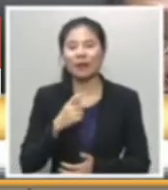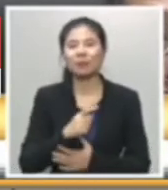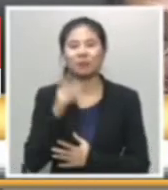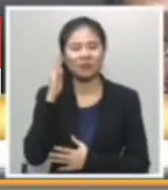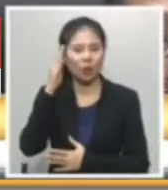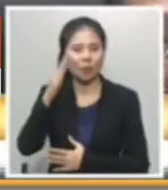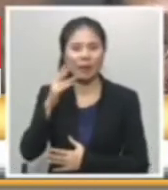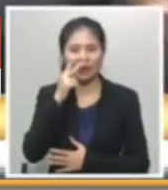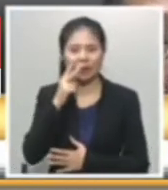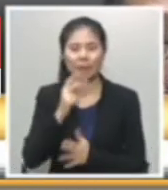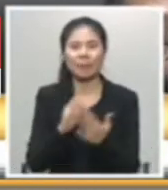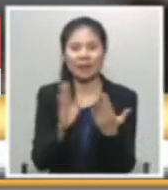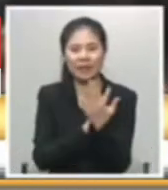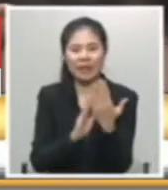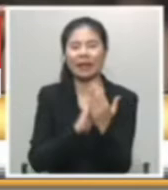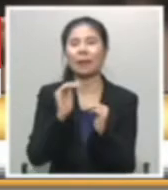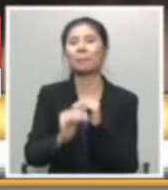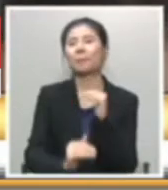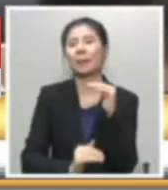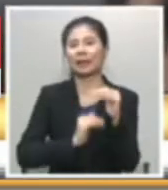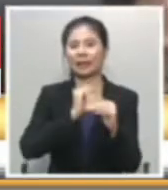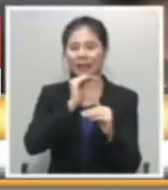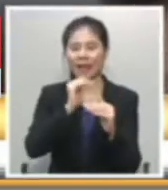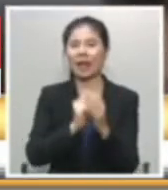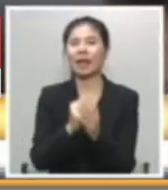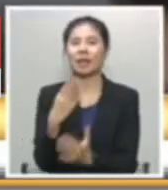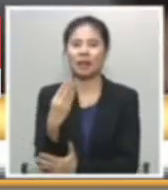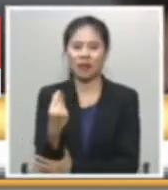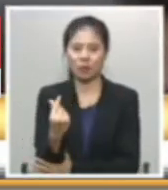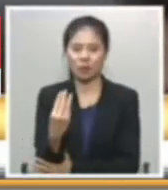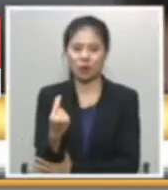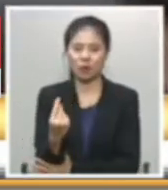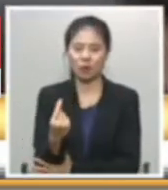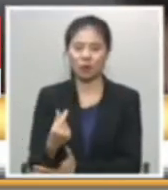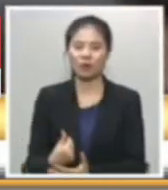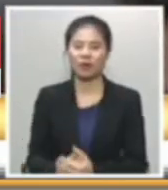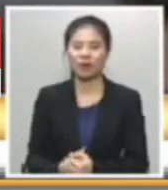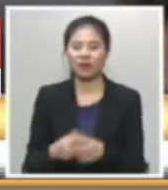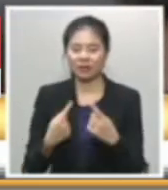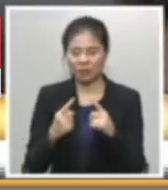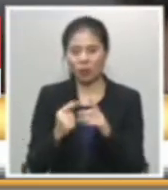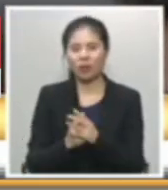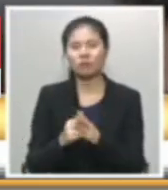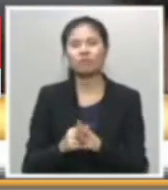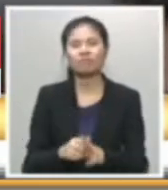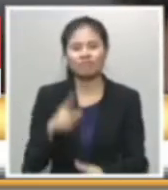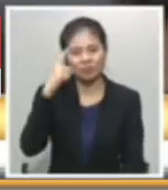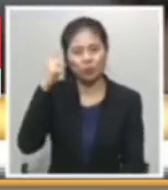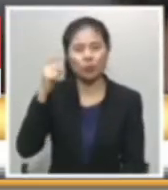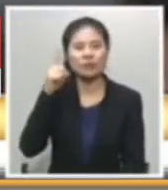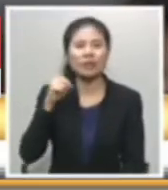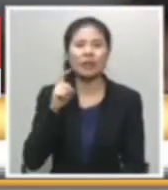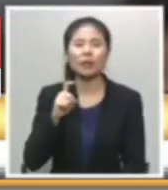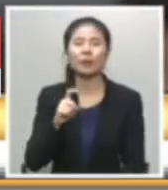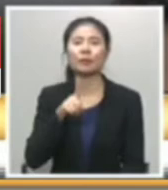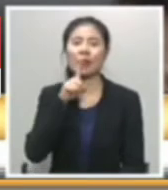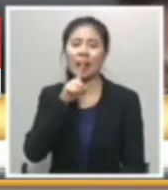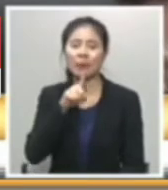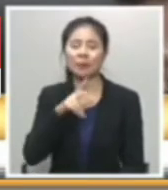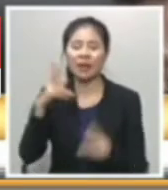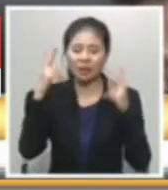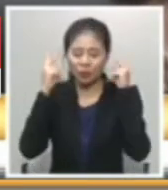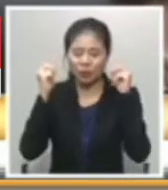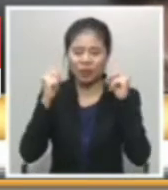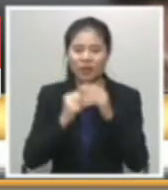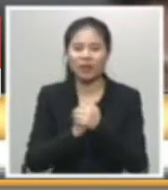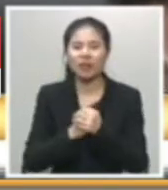รุ่งหน้าไปข้างหน้านะฮะอย่างรวดเร็วแต่ก็มีคำถามกลับไปอย่างท่านว่าเมื่อกี้ท่านบอก